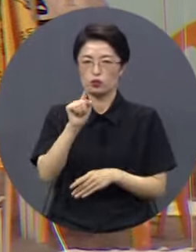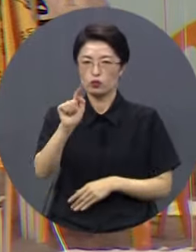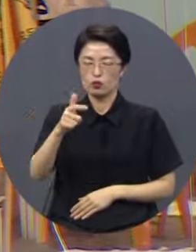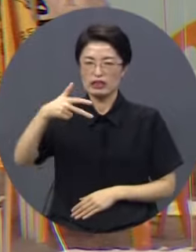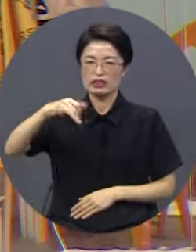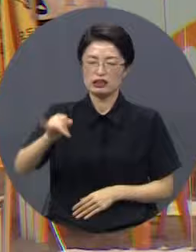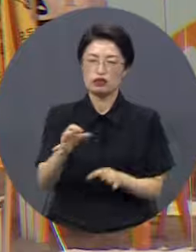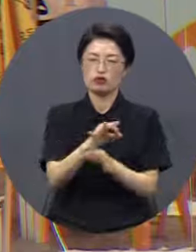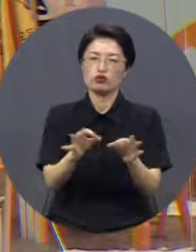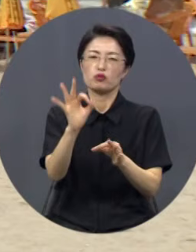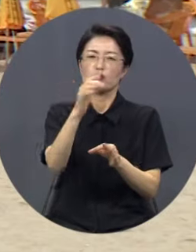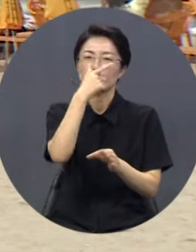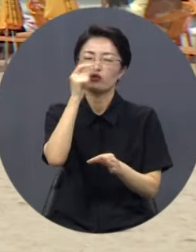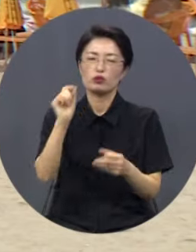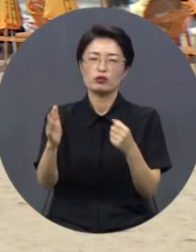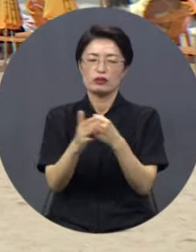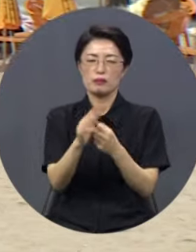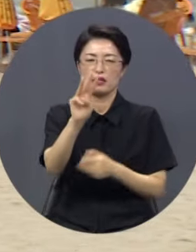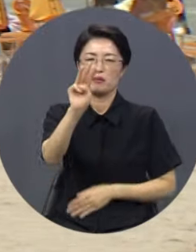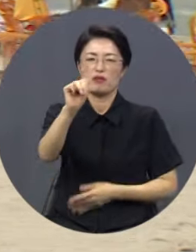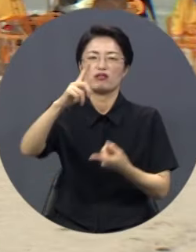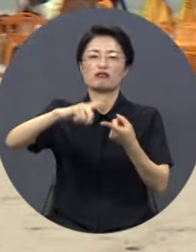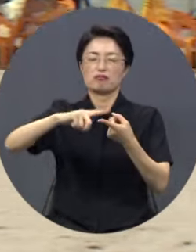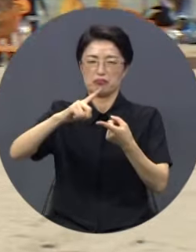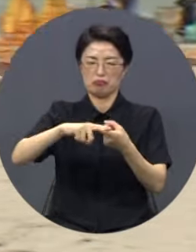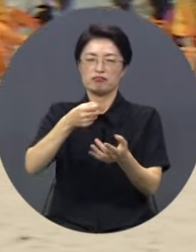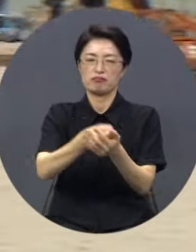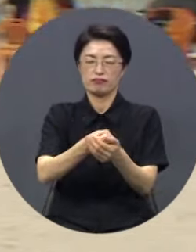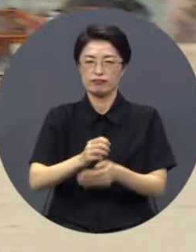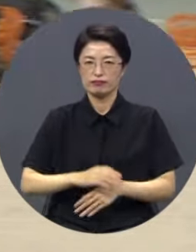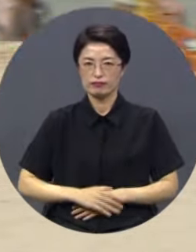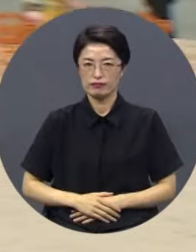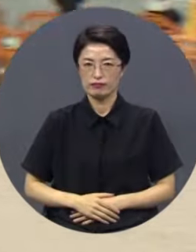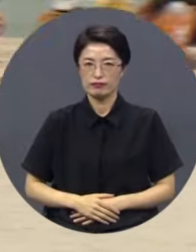이후로 기존 3만 원 요금을 계속 받기로